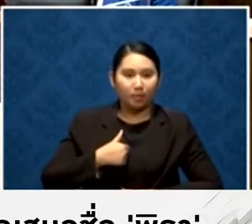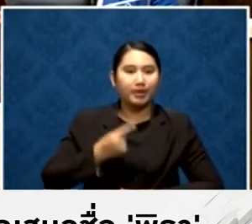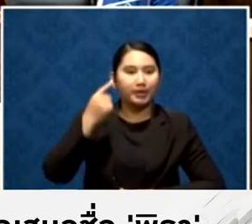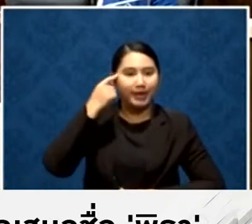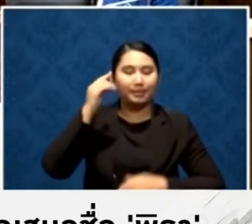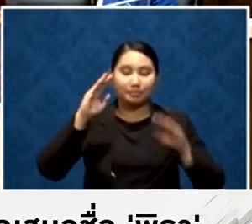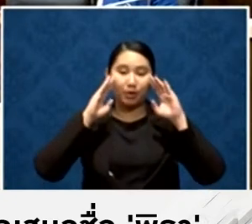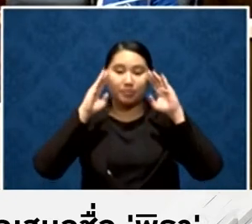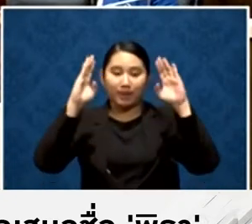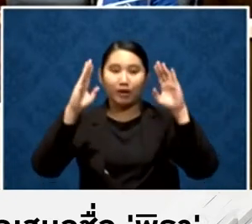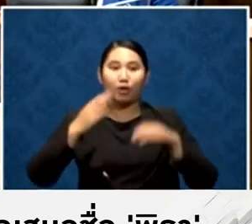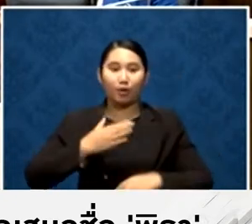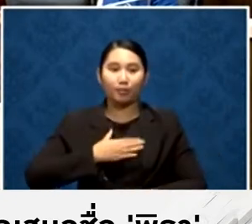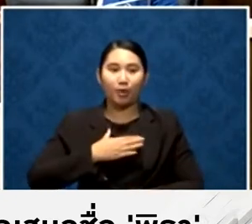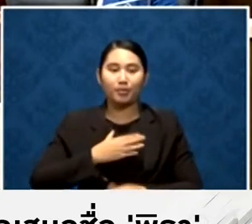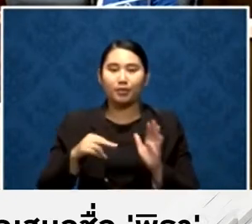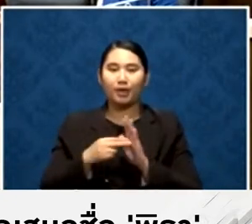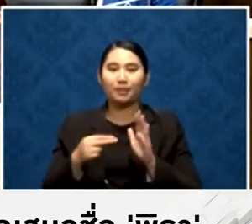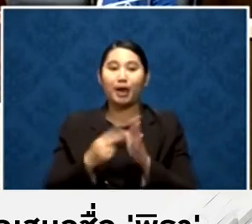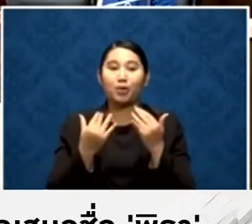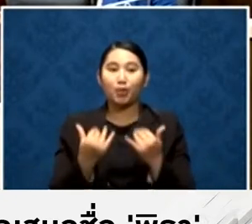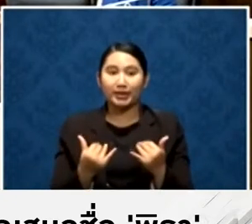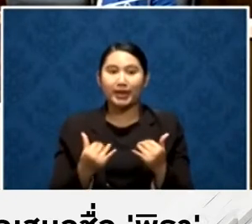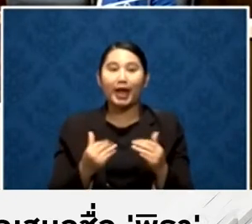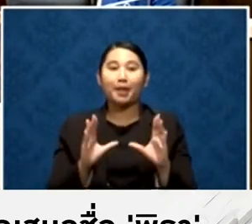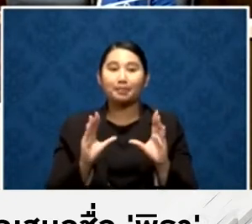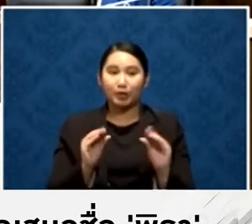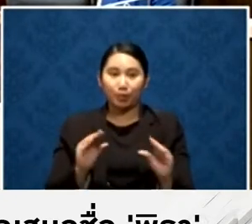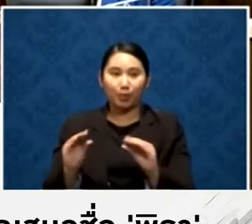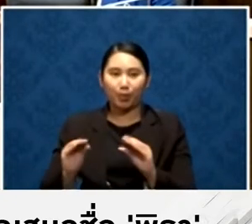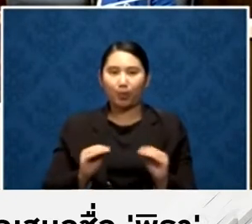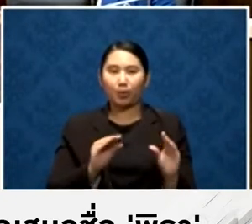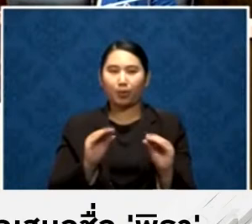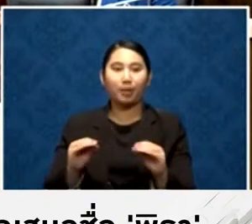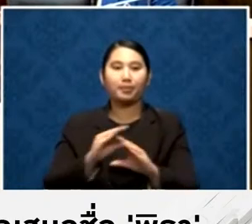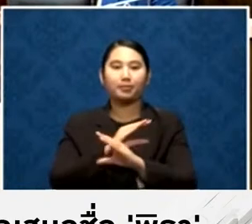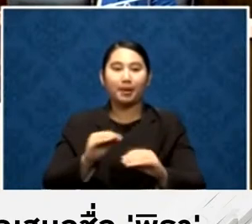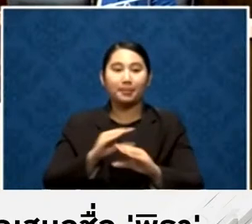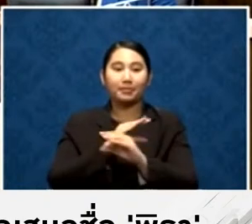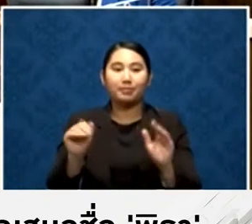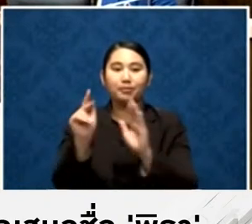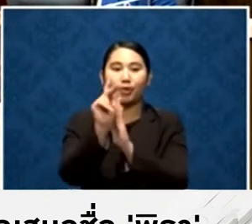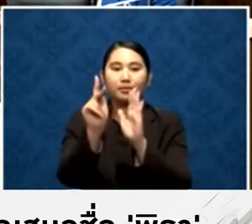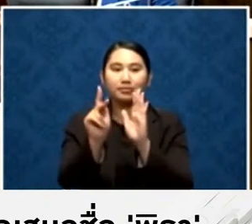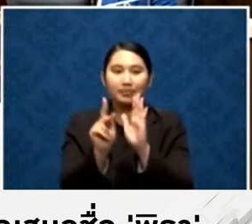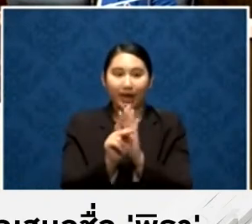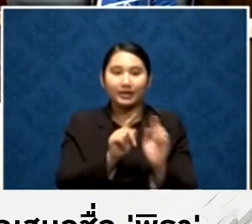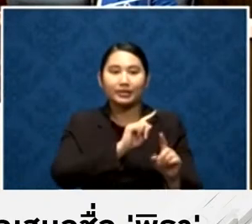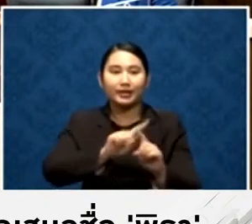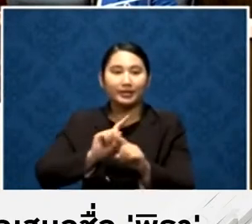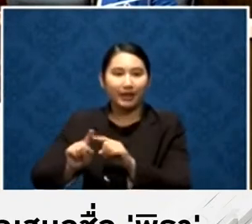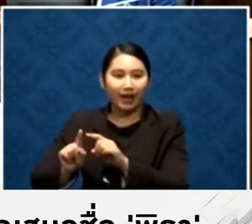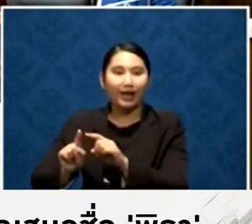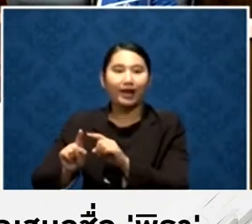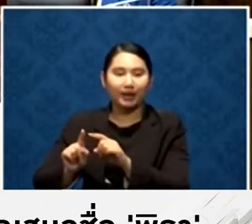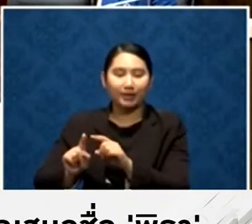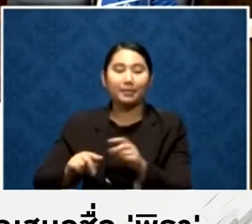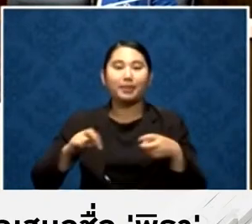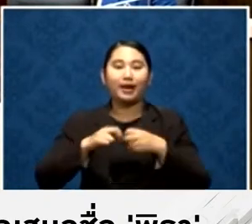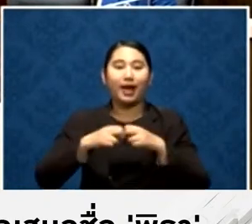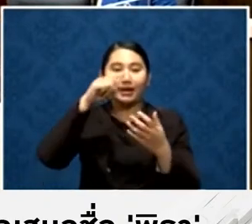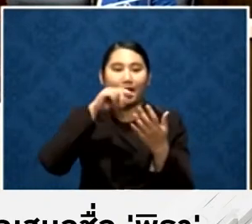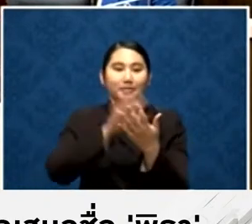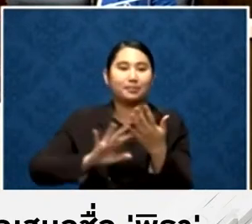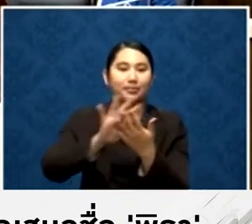ค์ย้อนหลังไปถึง6 ตุลา14ตุลาเขาจะรู้สึกอย่างไรไม่มีคนอภิปรายในสภาอย่างนี้นี่เป็นสิ่งที่ผมไม่เห็นด้วย ครับนะครับ